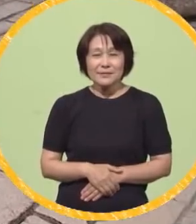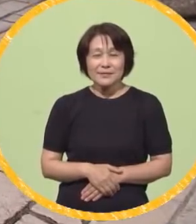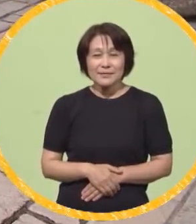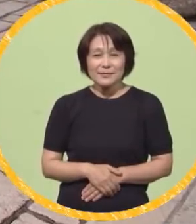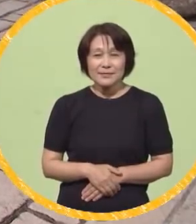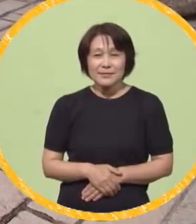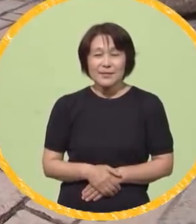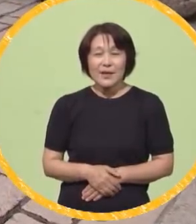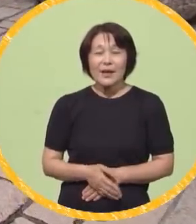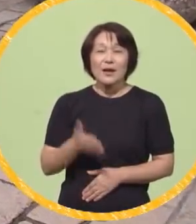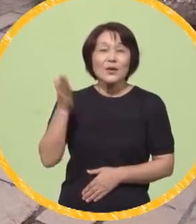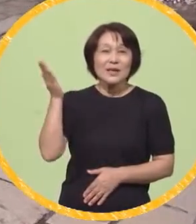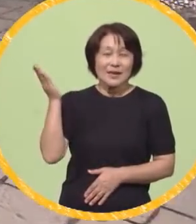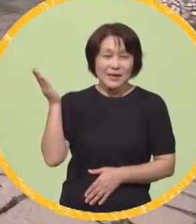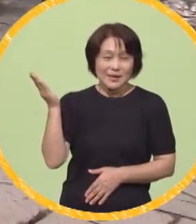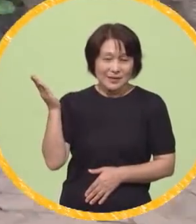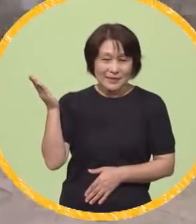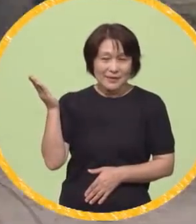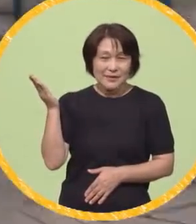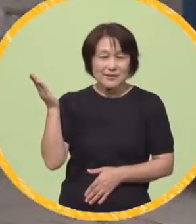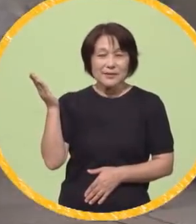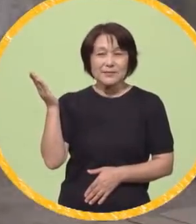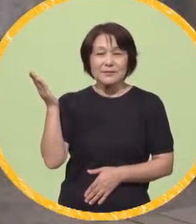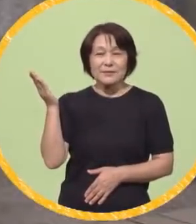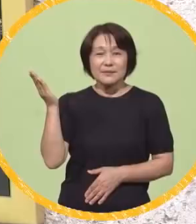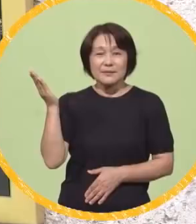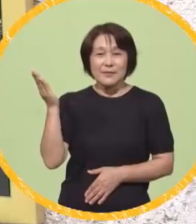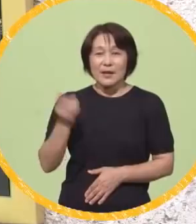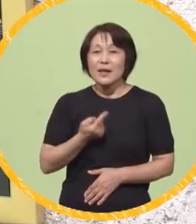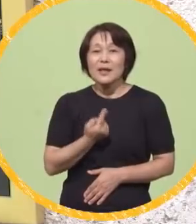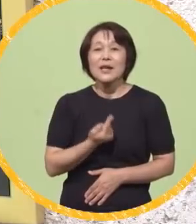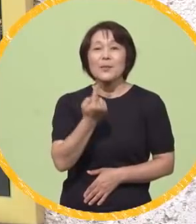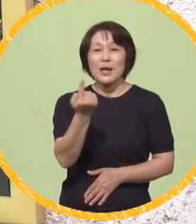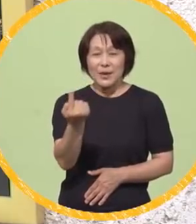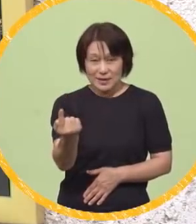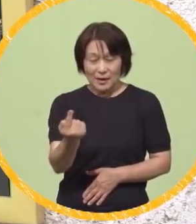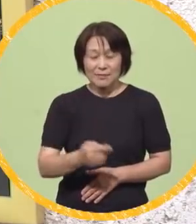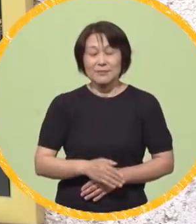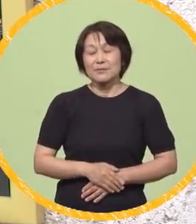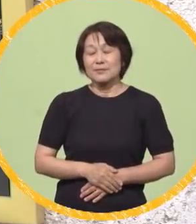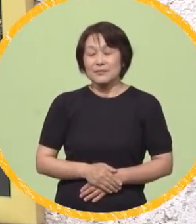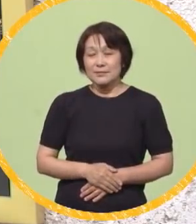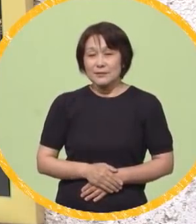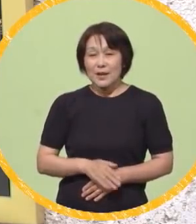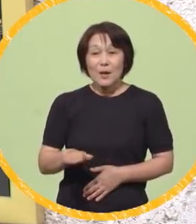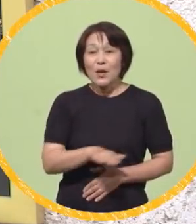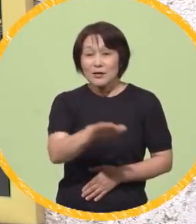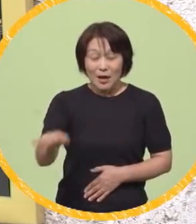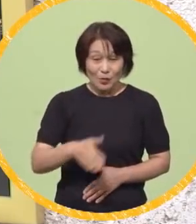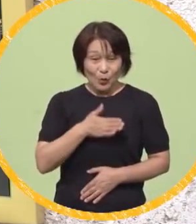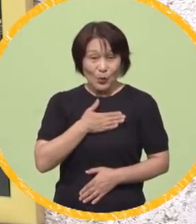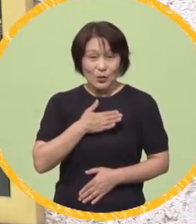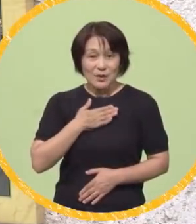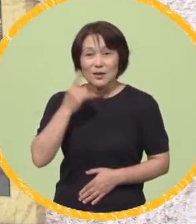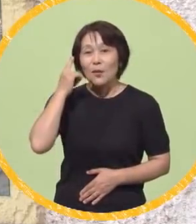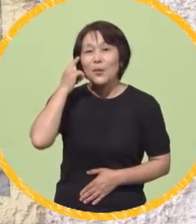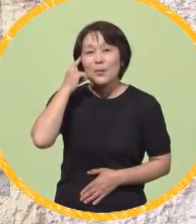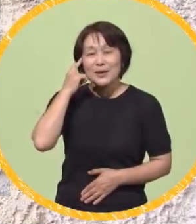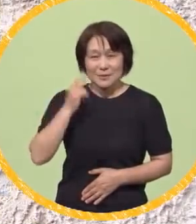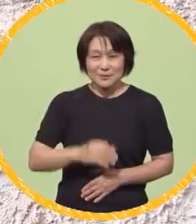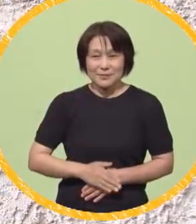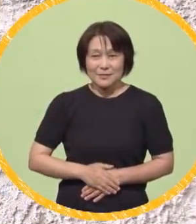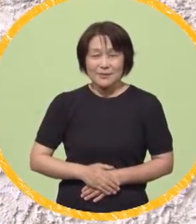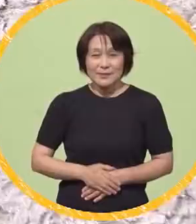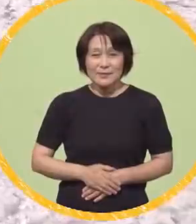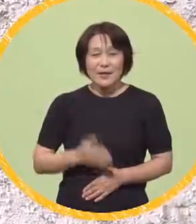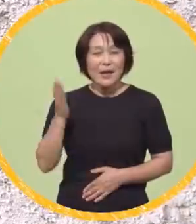続いては箱根ガラスの森美術館にやってまいりました。もうね、皆さんご存知の場所だと思うんですけど、箱